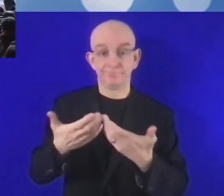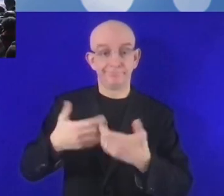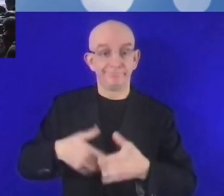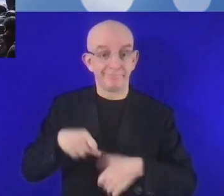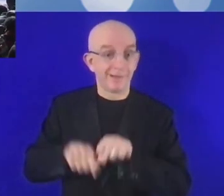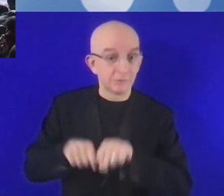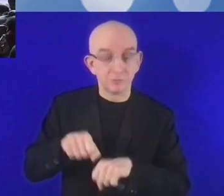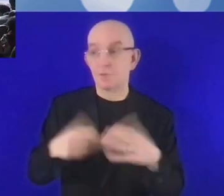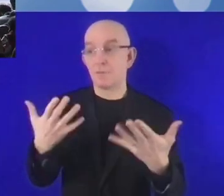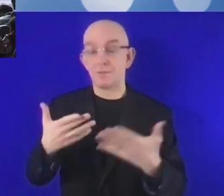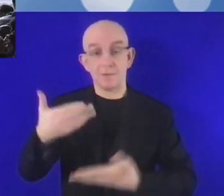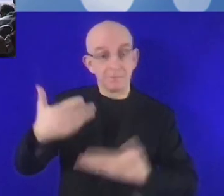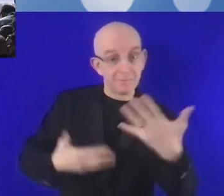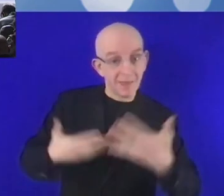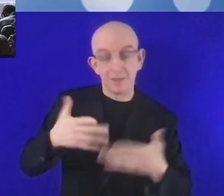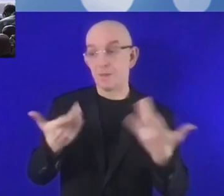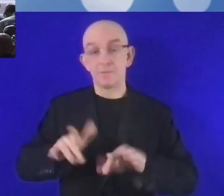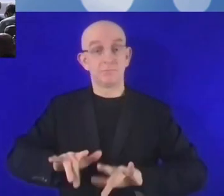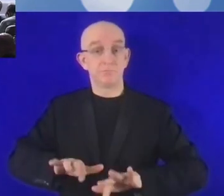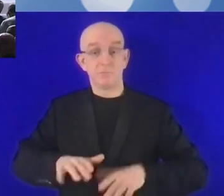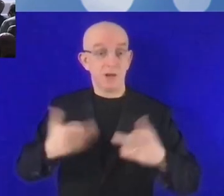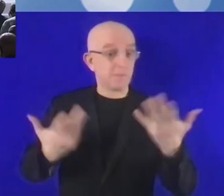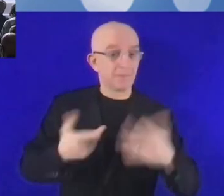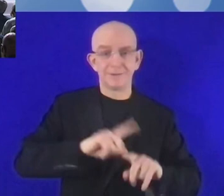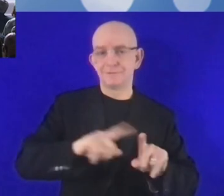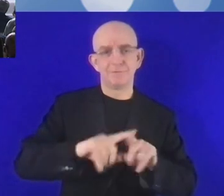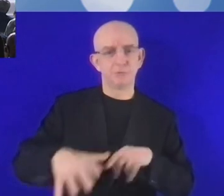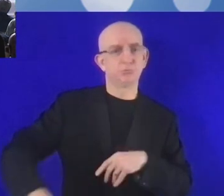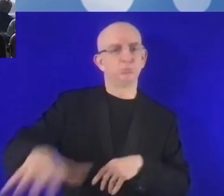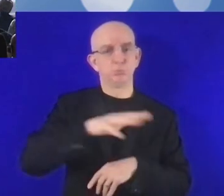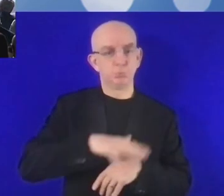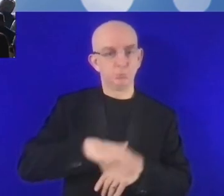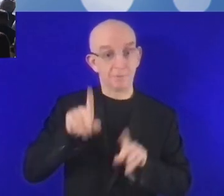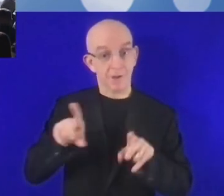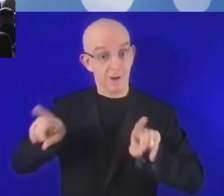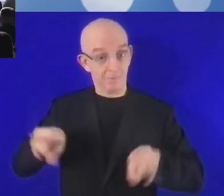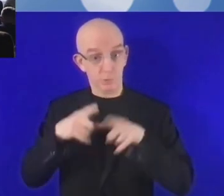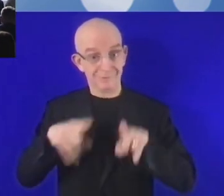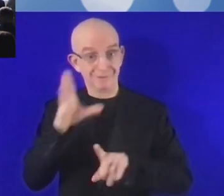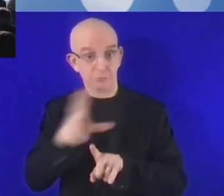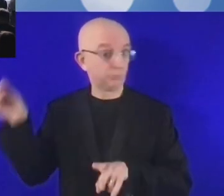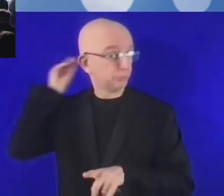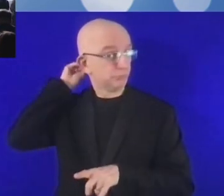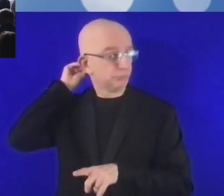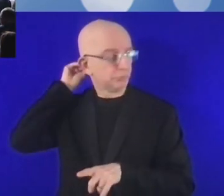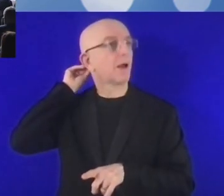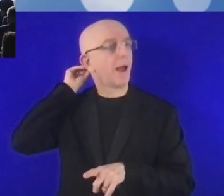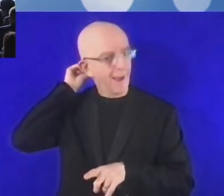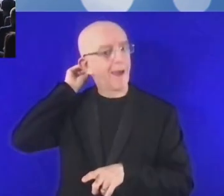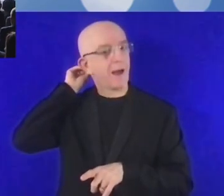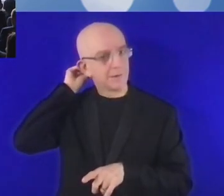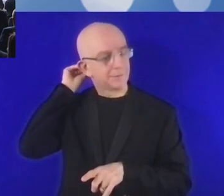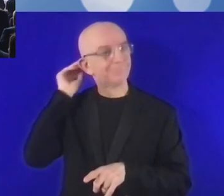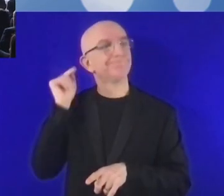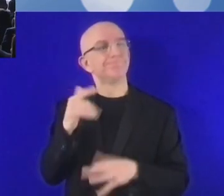воспринимать мир, который их окружает. Я думаю, что музыкальное образование является неимоверно важным, практически столь же важным, что образование